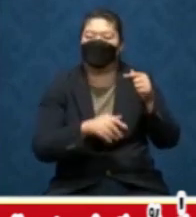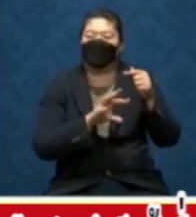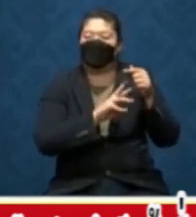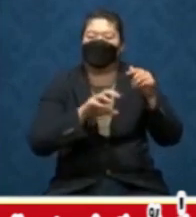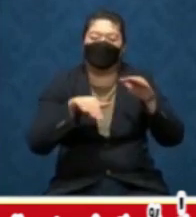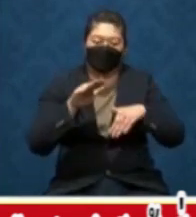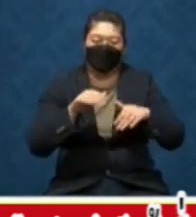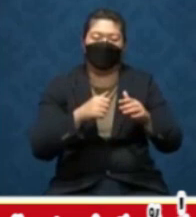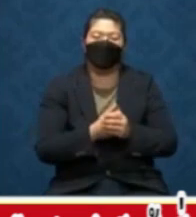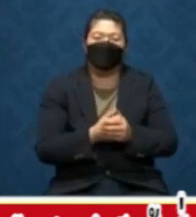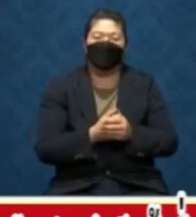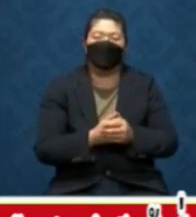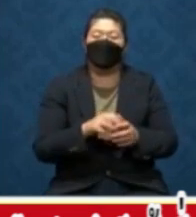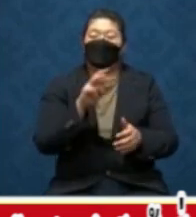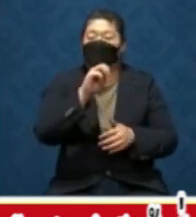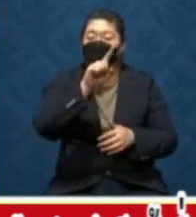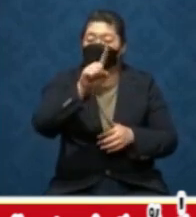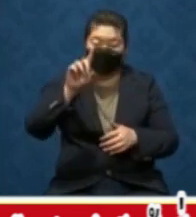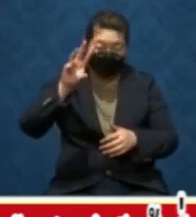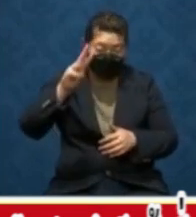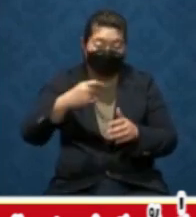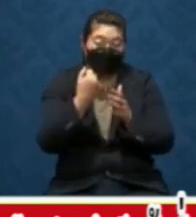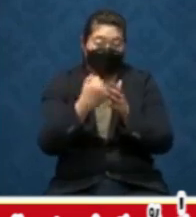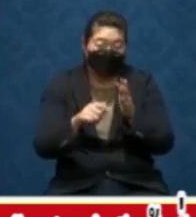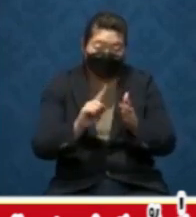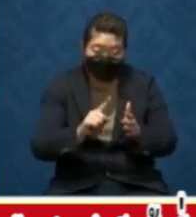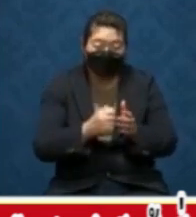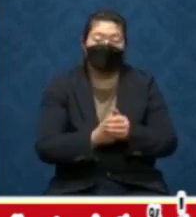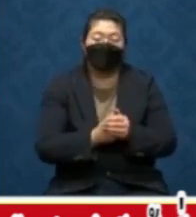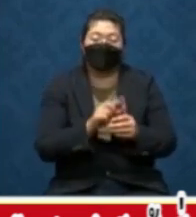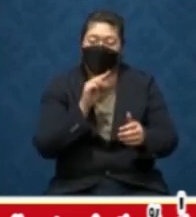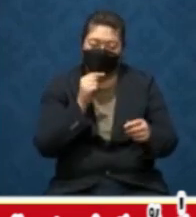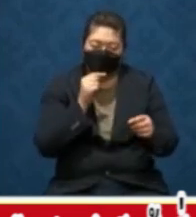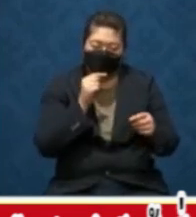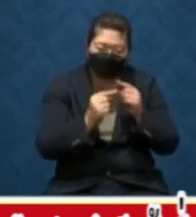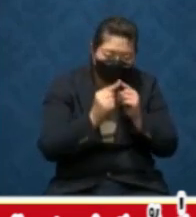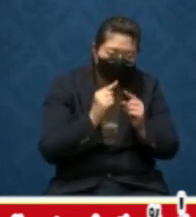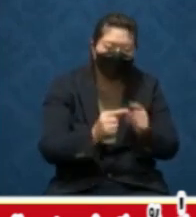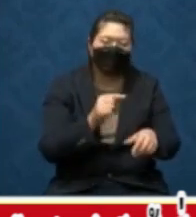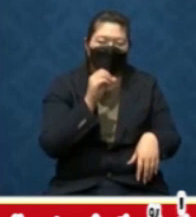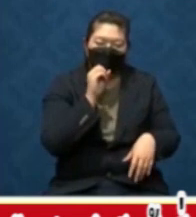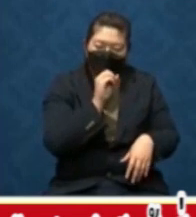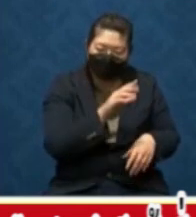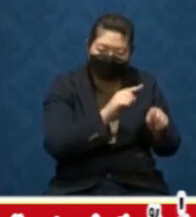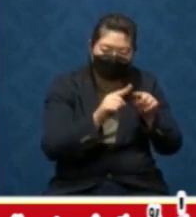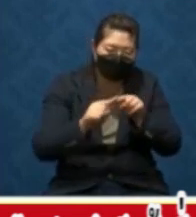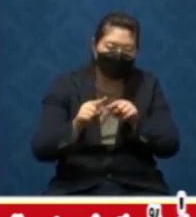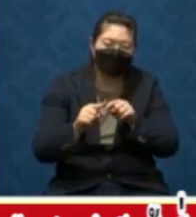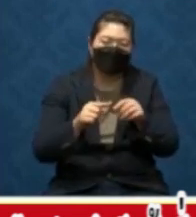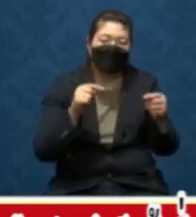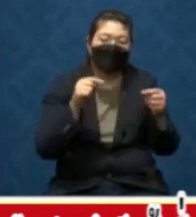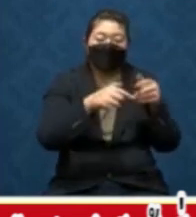ในกฎหมายมาตรา 116ในความผิดที่ฐานยุยงปลุกปั่นเงี้ยค่ะท่านถูกนำมาใช้กับพี่น้องประชาชน